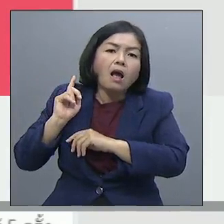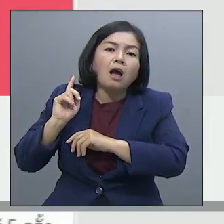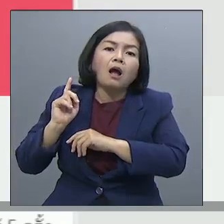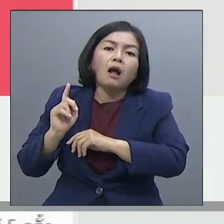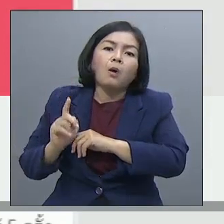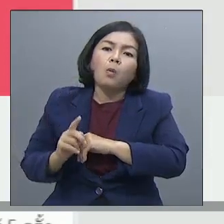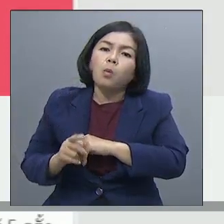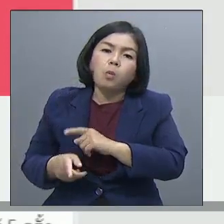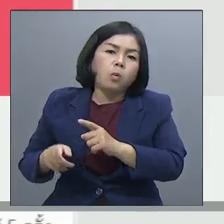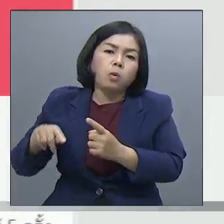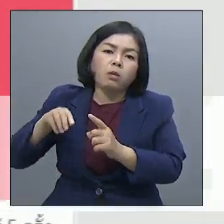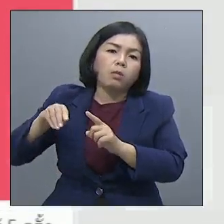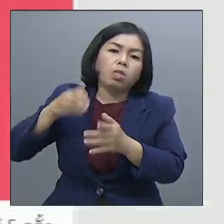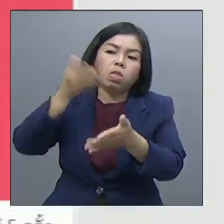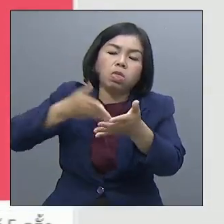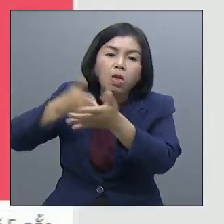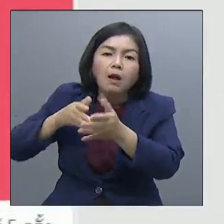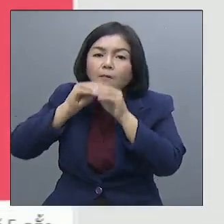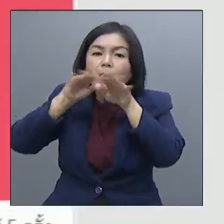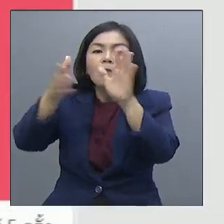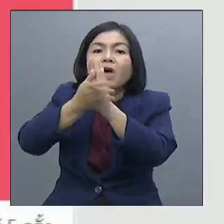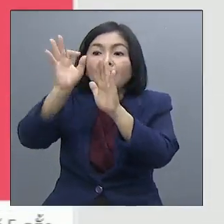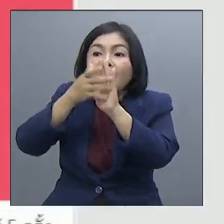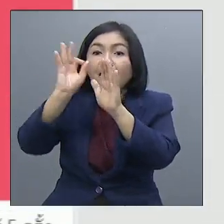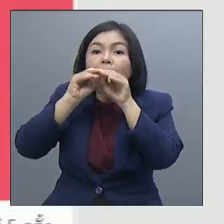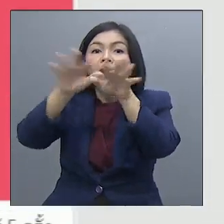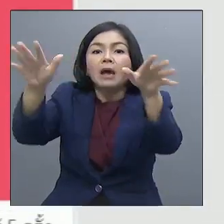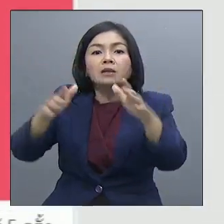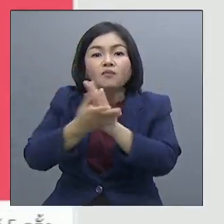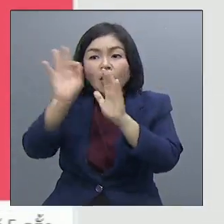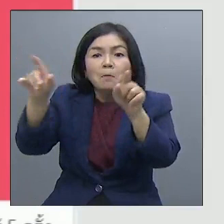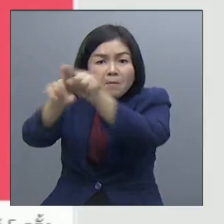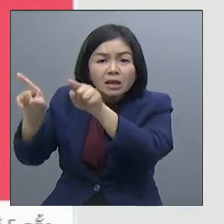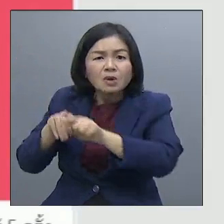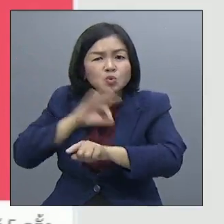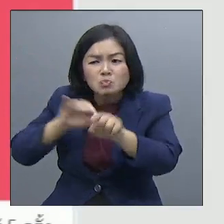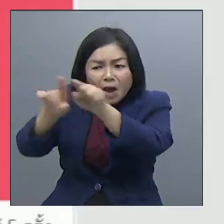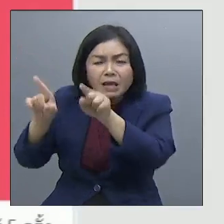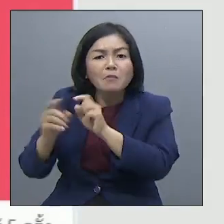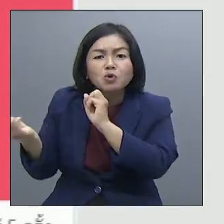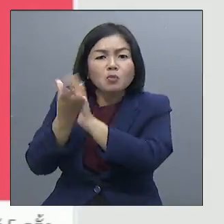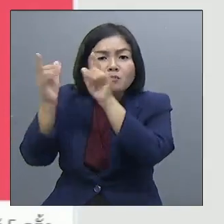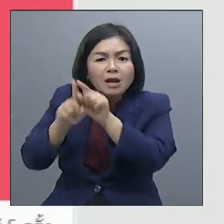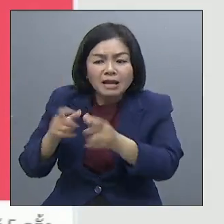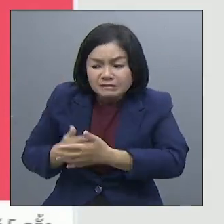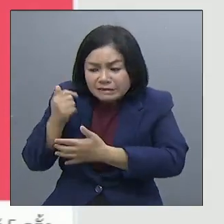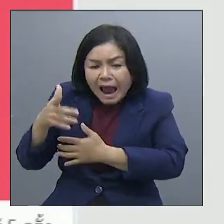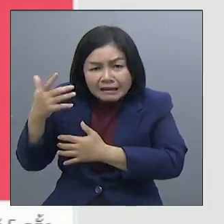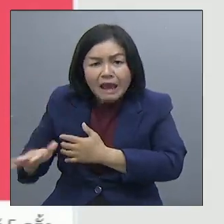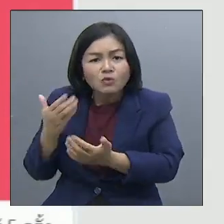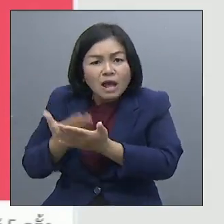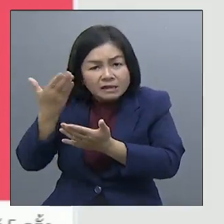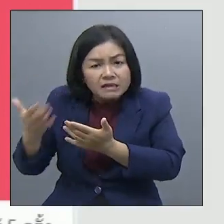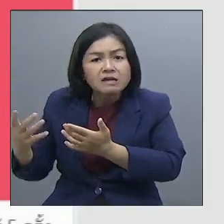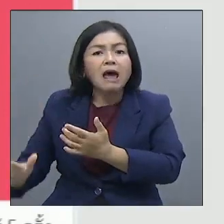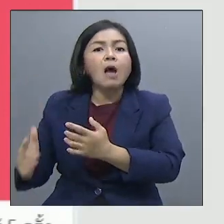จ้งปัญหานี้ใน Facebook ค่ะปรากฏว่ามีคนเข้ามาแสดงความคิดเห็นบอกว่าเจอปัญหาเหมือนกันเลยจ่ายค่าบริการซื้อเน็ตในราคาสู